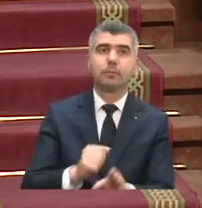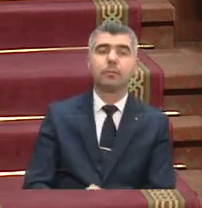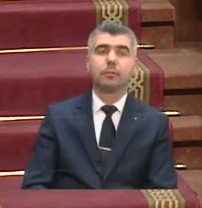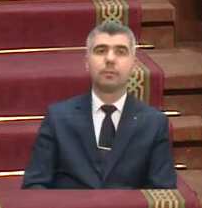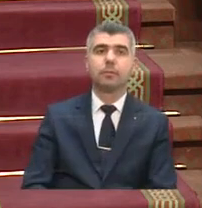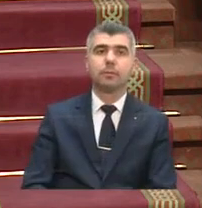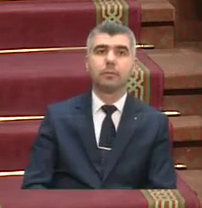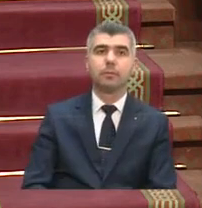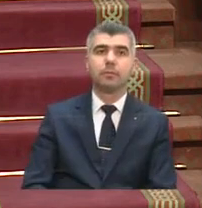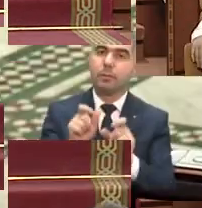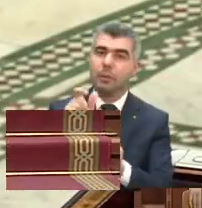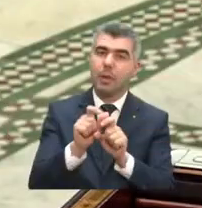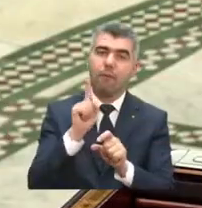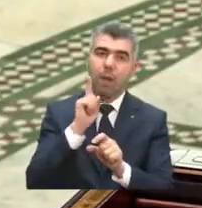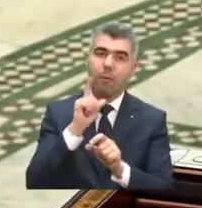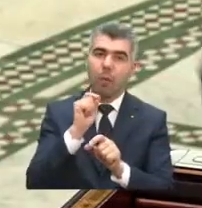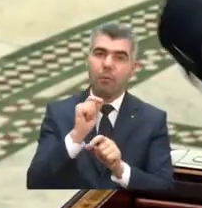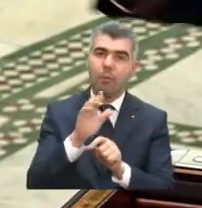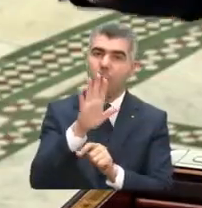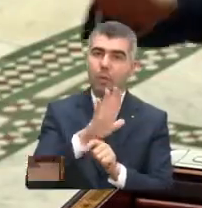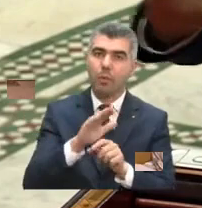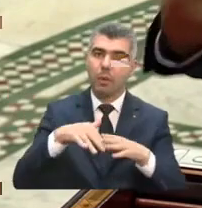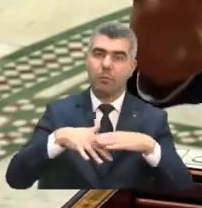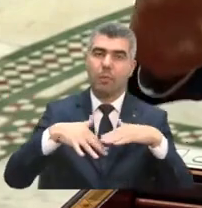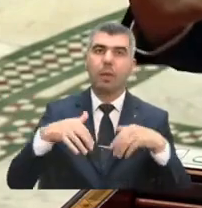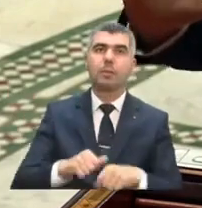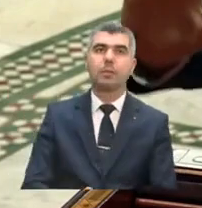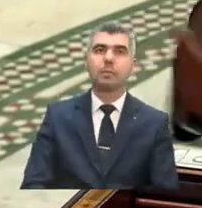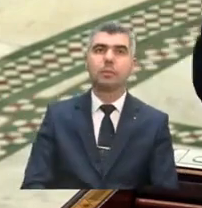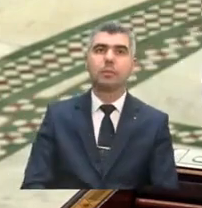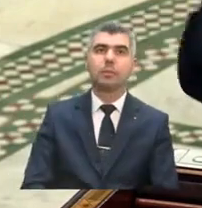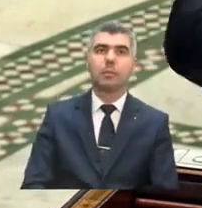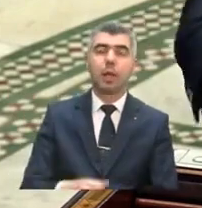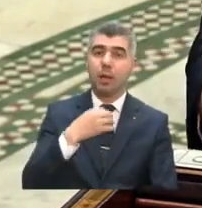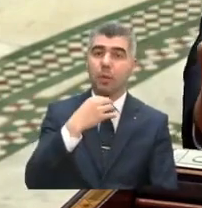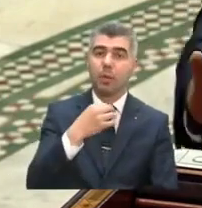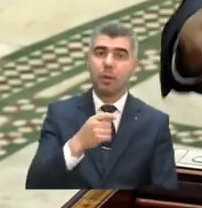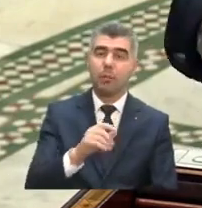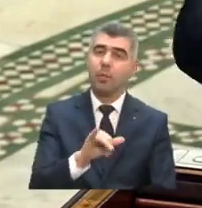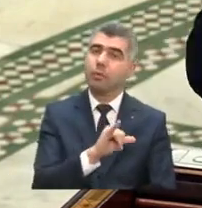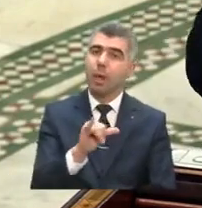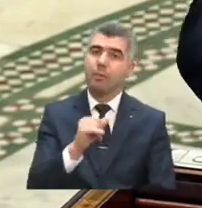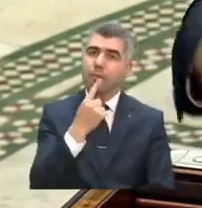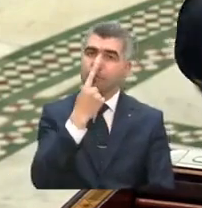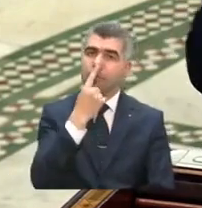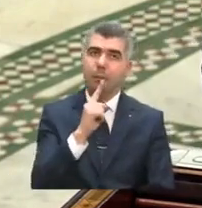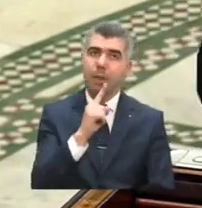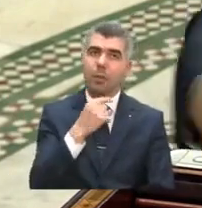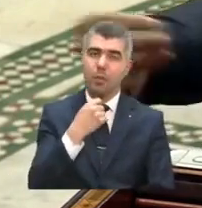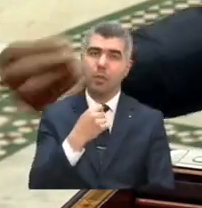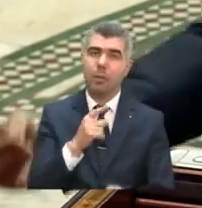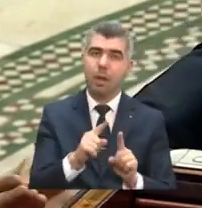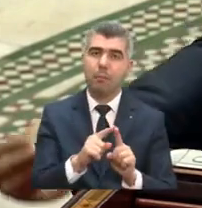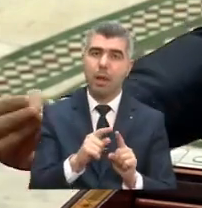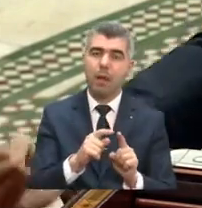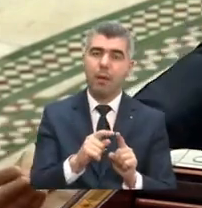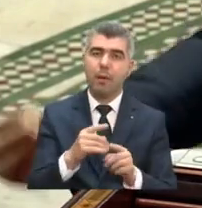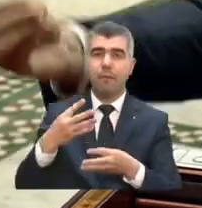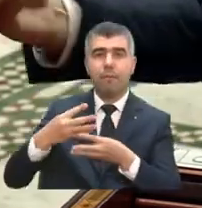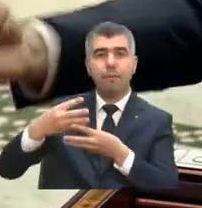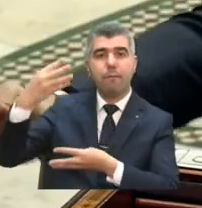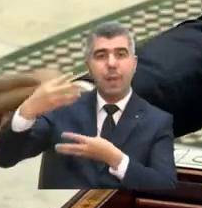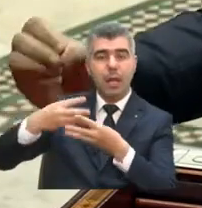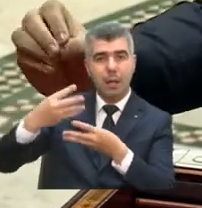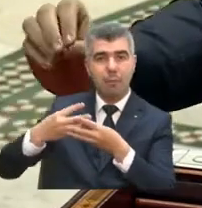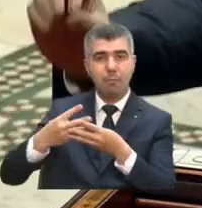طيب لا، ماشي الحكومه السابقه، قرا التاريخ. للمعلومه السيد الرئيس، ما كنتش باغي نجبد هذا الموضوع. هذاك الفيلم انا تاكدت منه تمول في